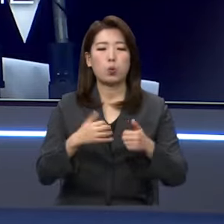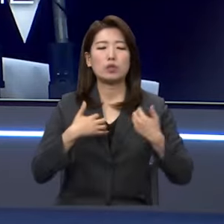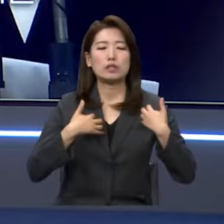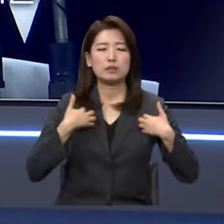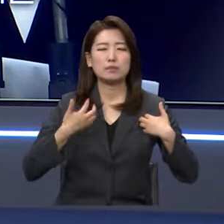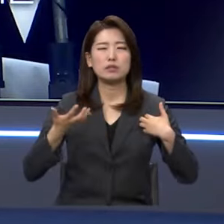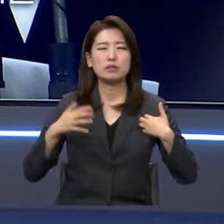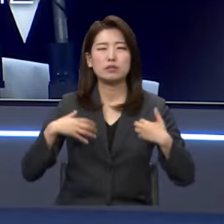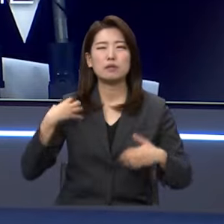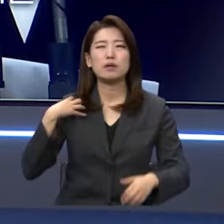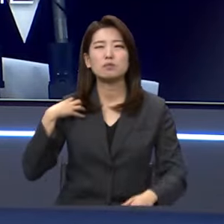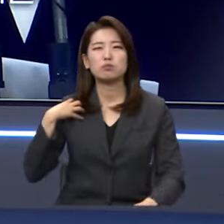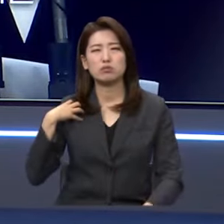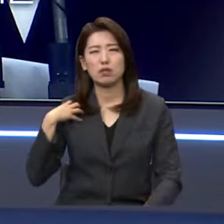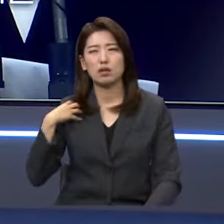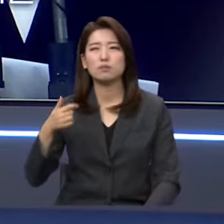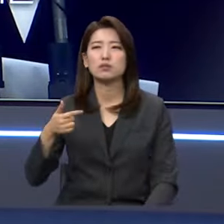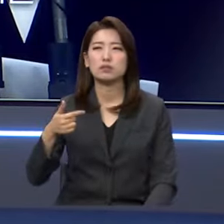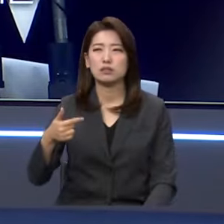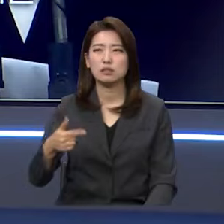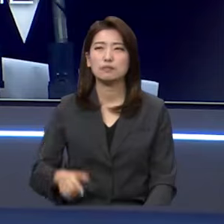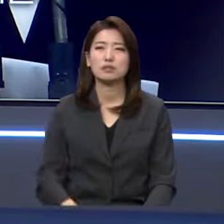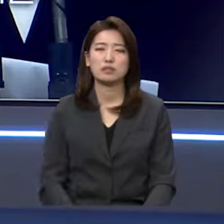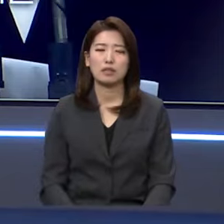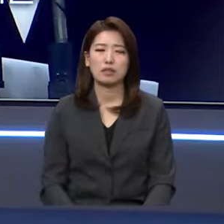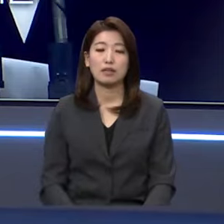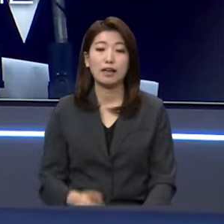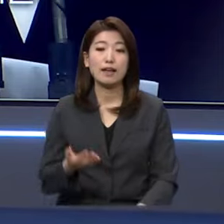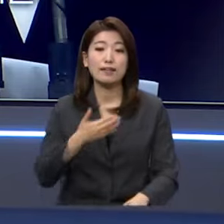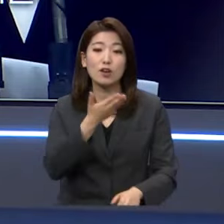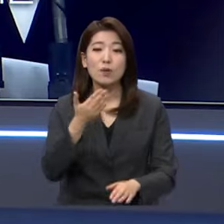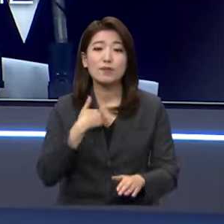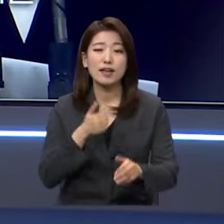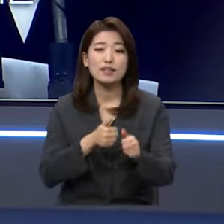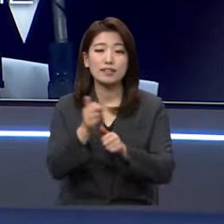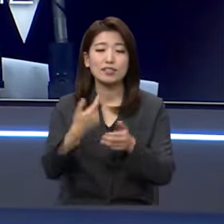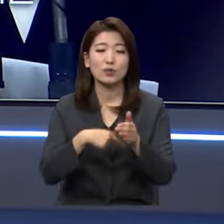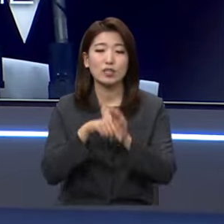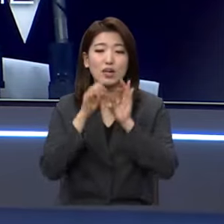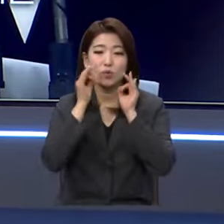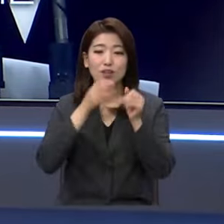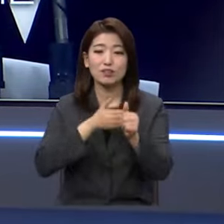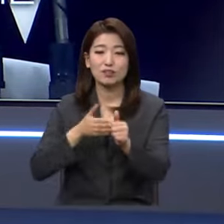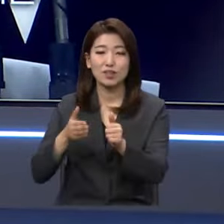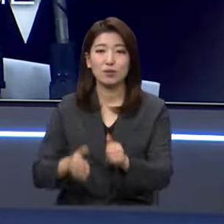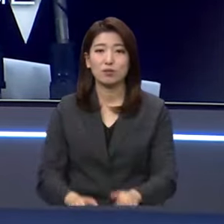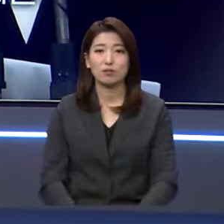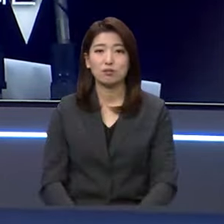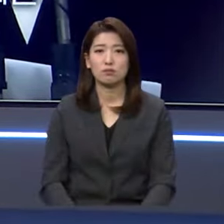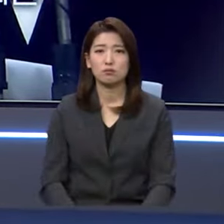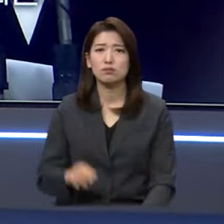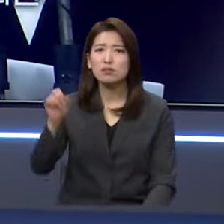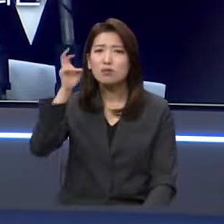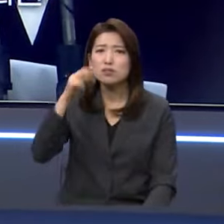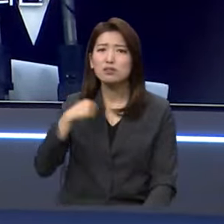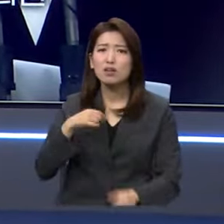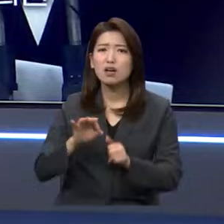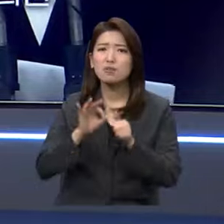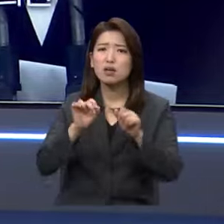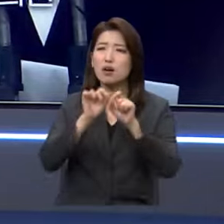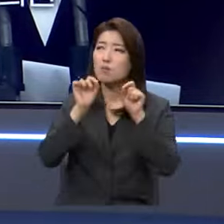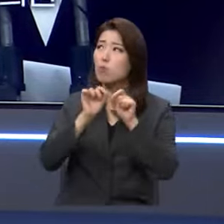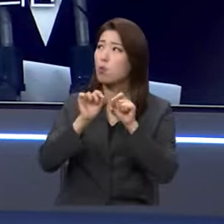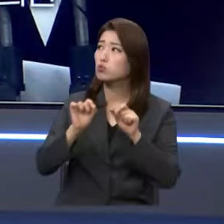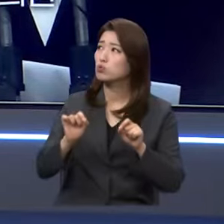올렸는데 어제 보류한다 소식을 기사로 접했다는 거죠 그러면서이 보도에 대한